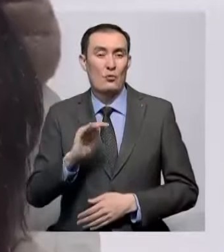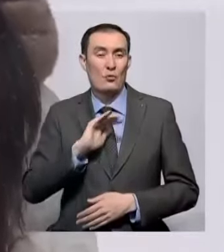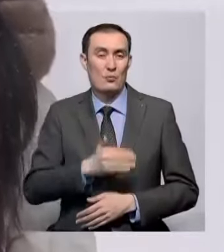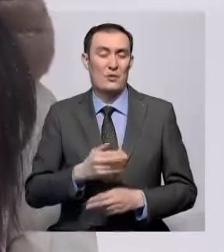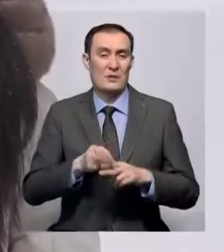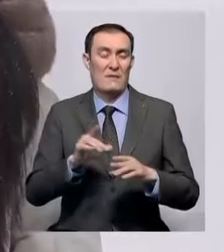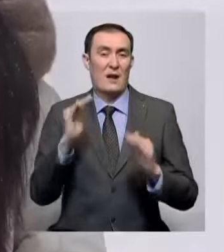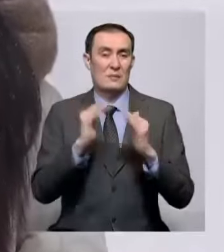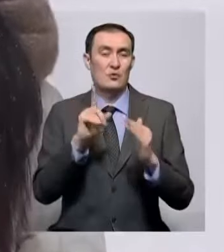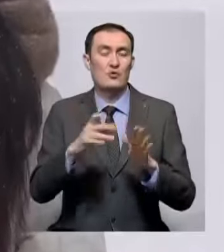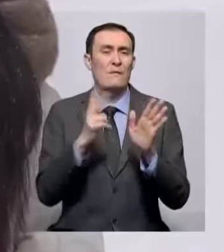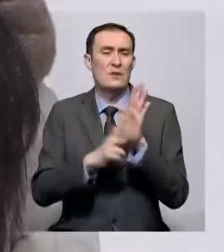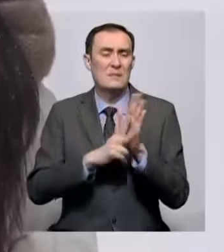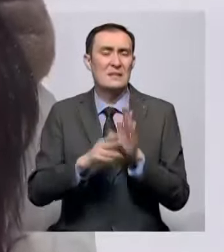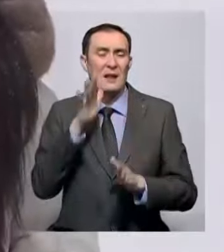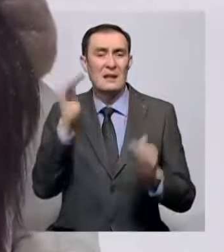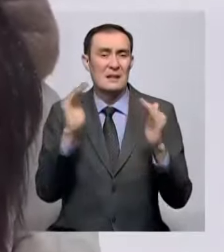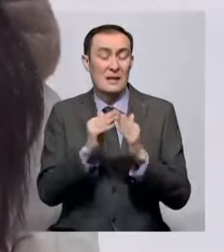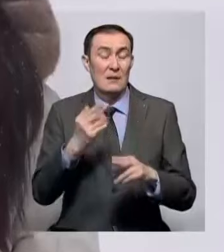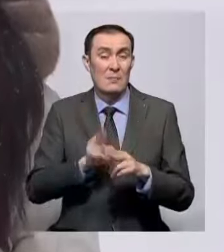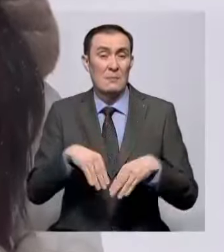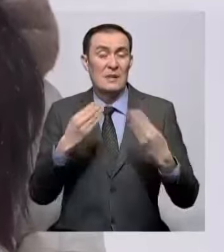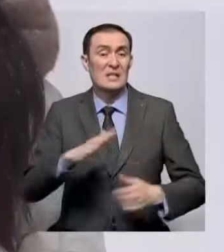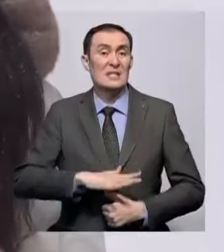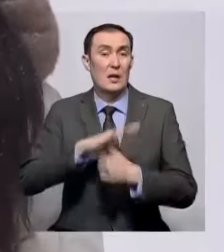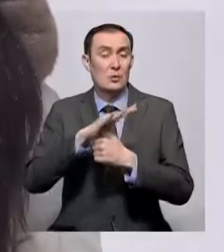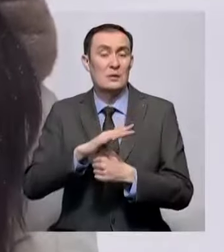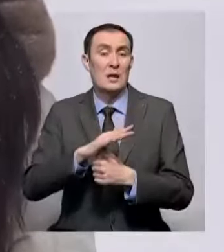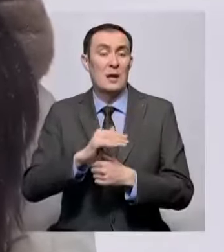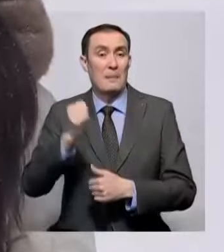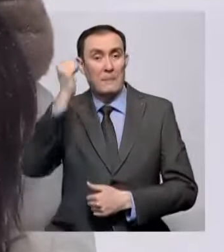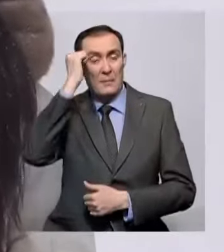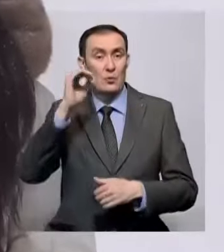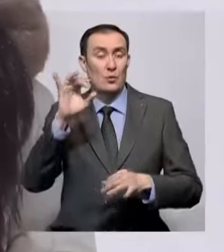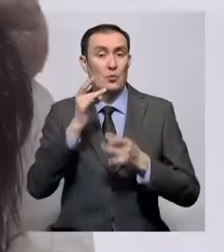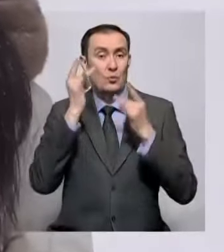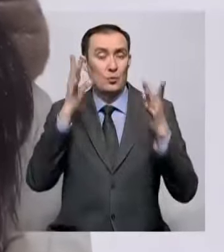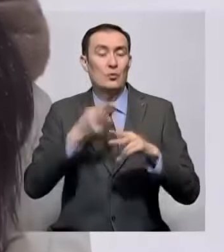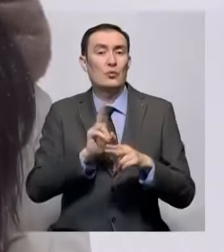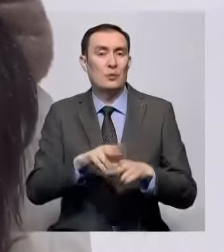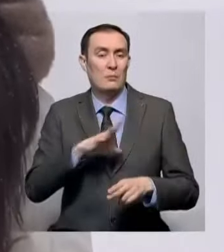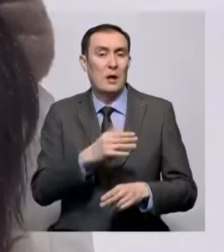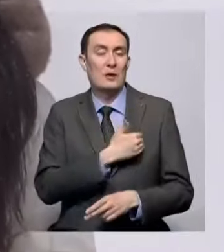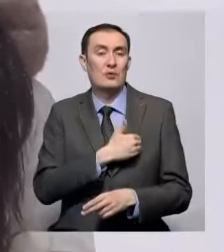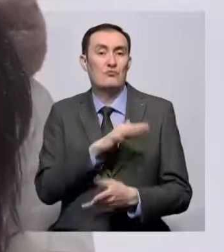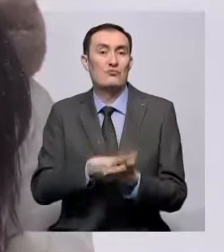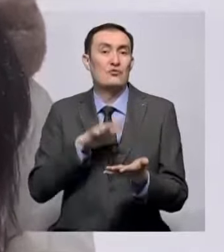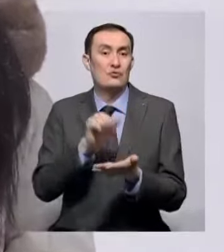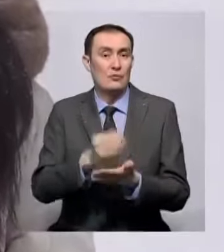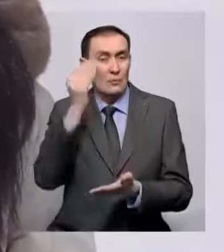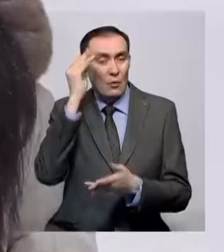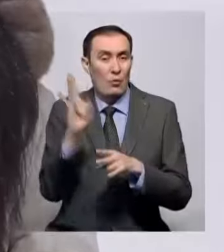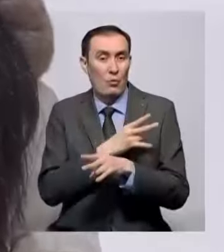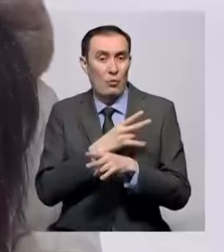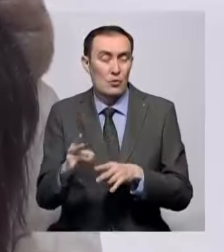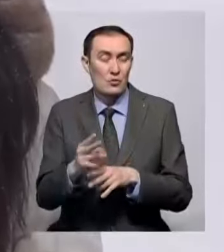особняка. 180-летнее здание, которому придали статус памятника истории и культуры, кто-то решил уничтожить. Тогда под